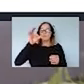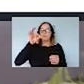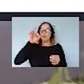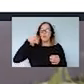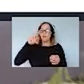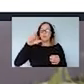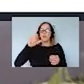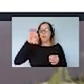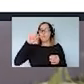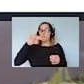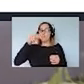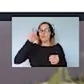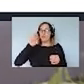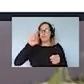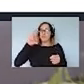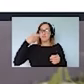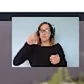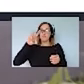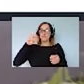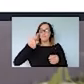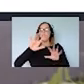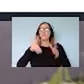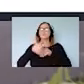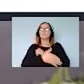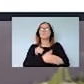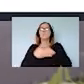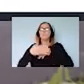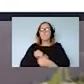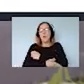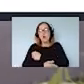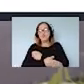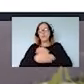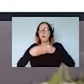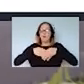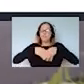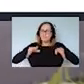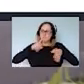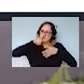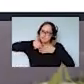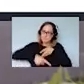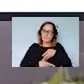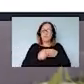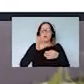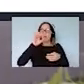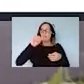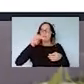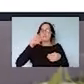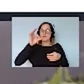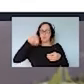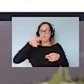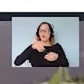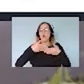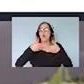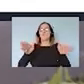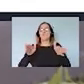hardware? To jest poziom otwartych zasobów, który wchodzi trochę głębiej. Pierwszy z nich open source mówi o otwartych